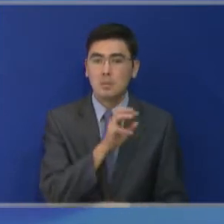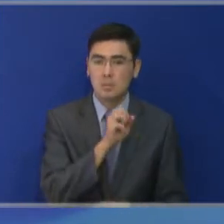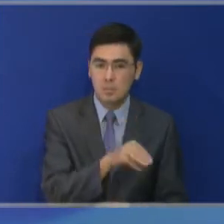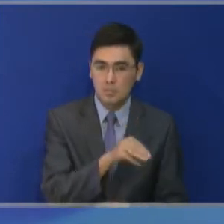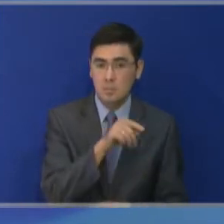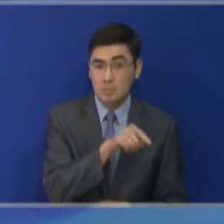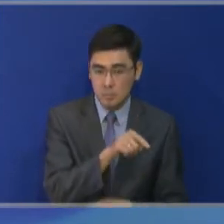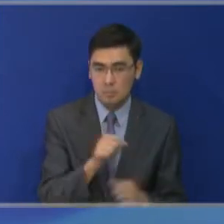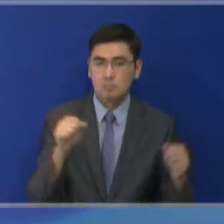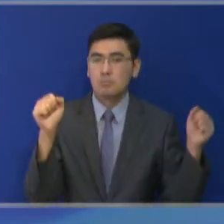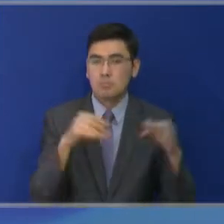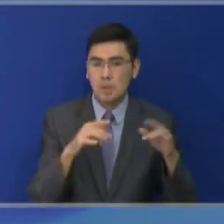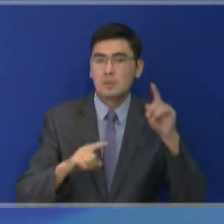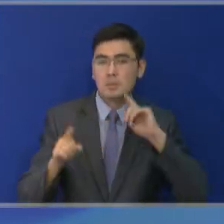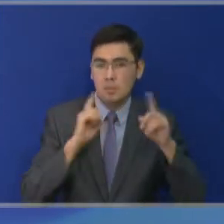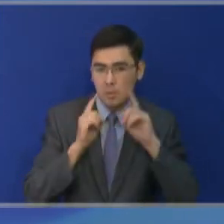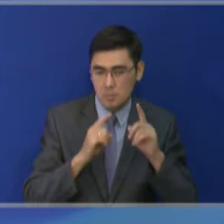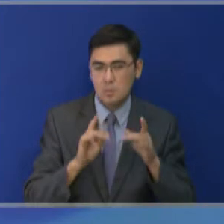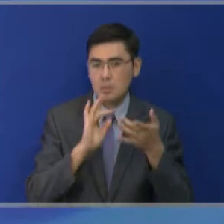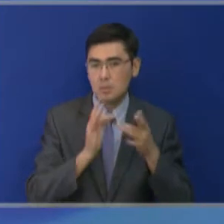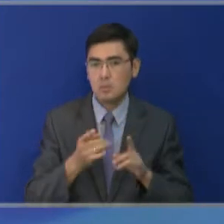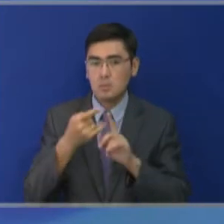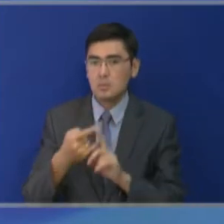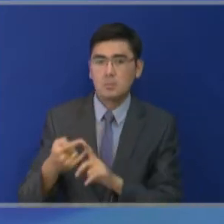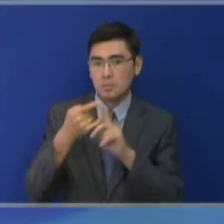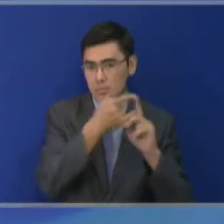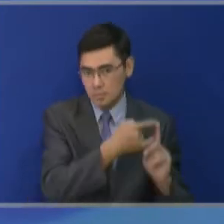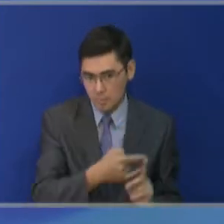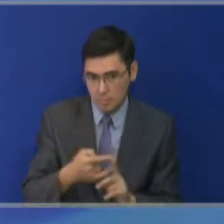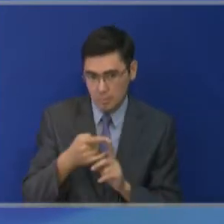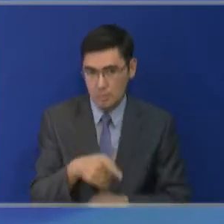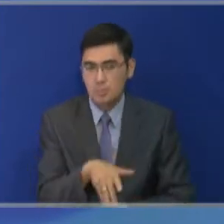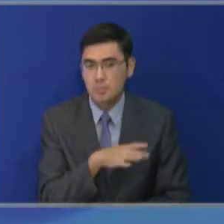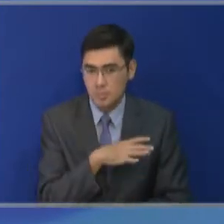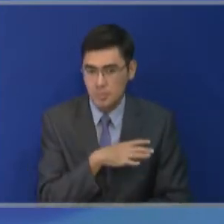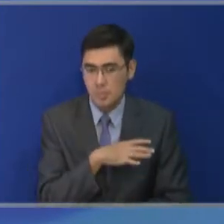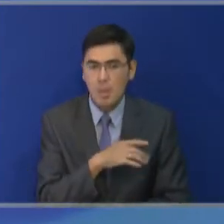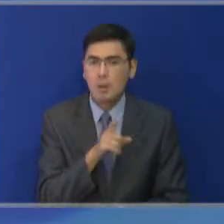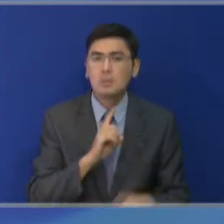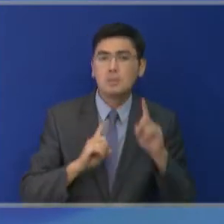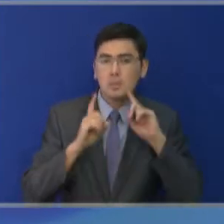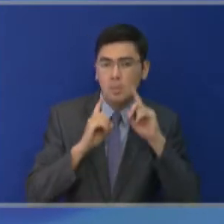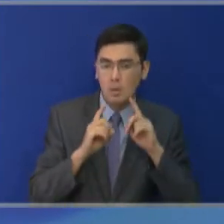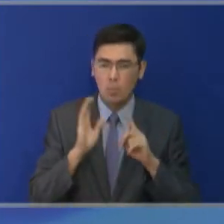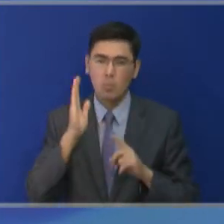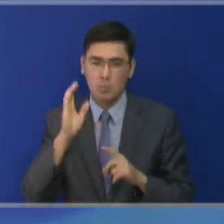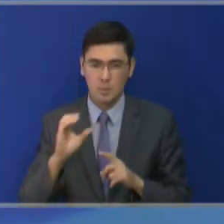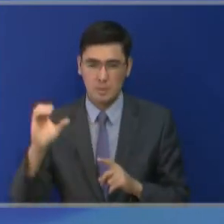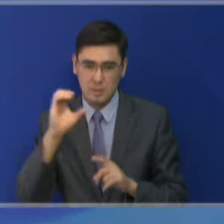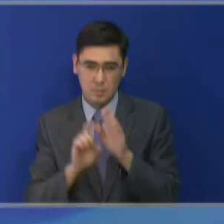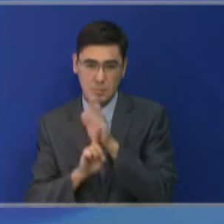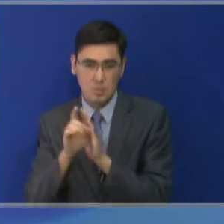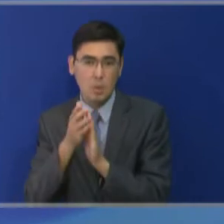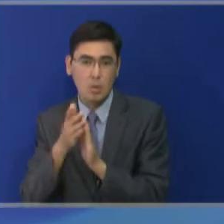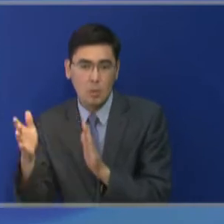Дәстүрлі басқосу биыл эпидемиологиялық жағдайға байланысты онлайн форматта ұйымдастырылды. Конференцияда жаңа оқу жылында жұмысын қашықтан